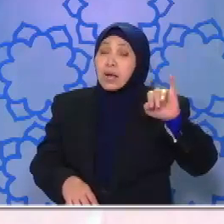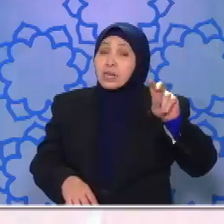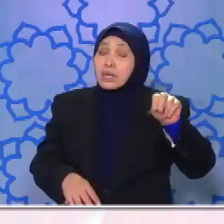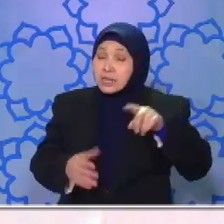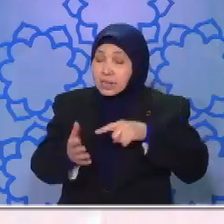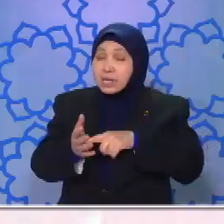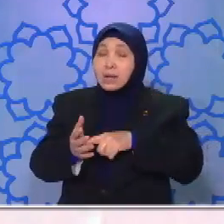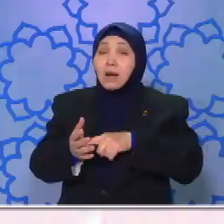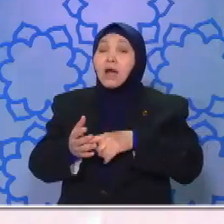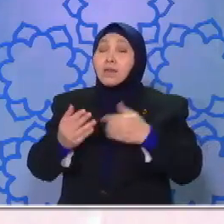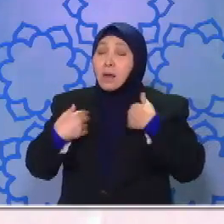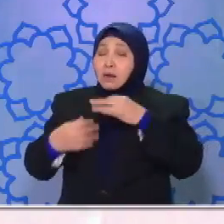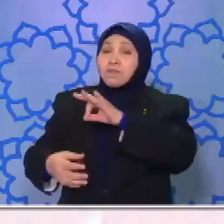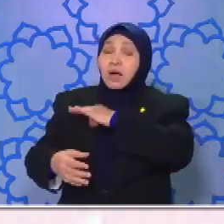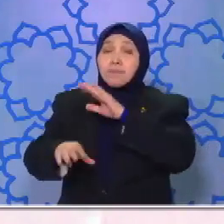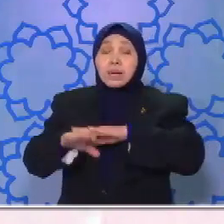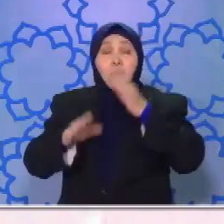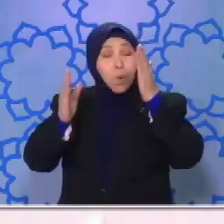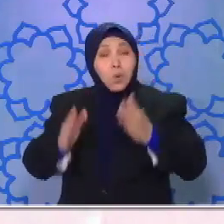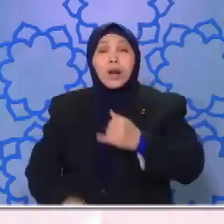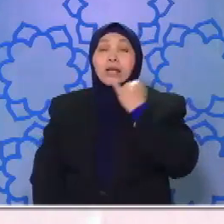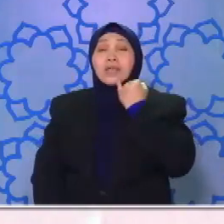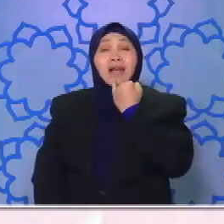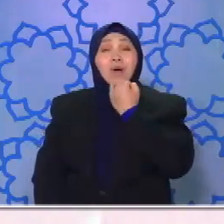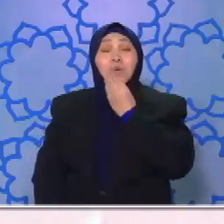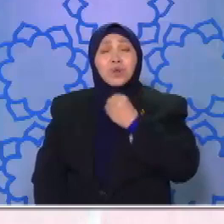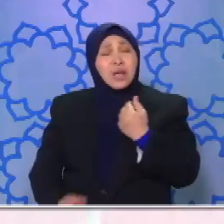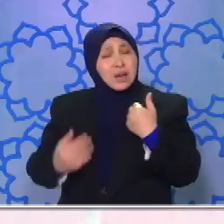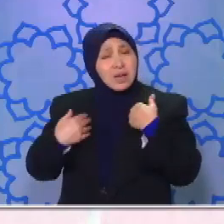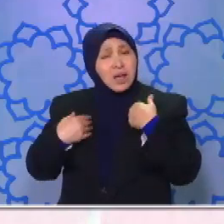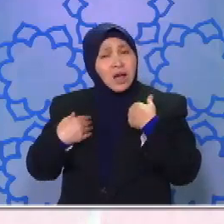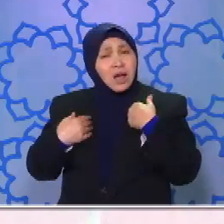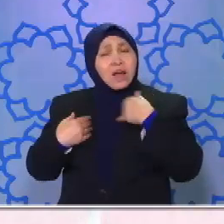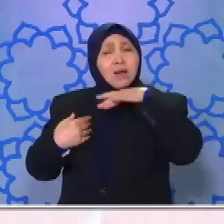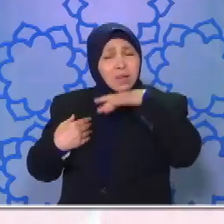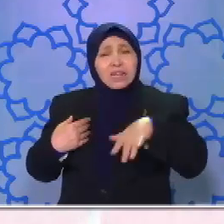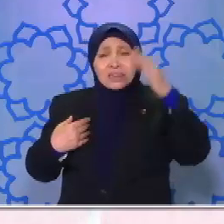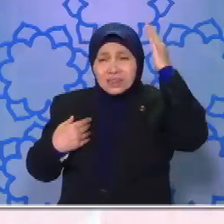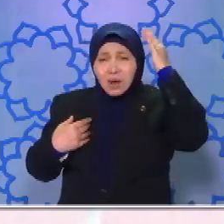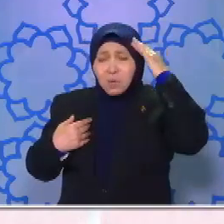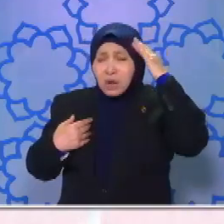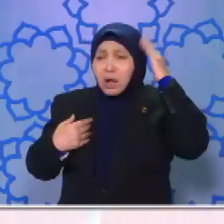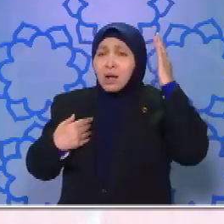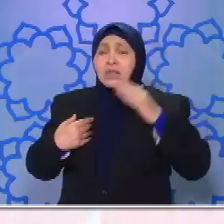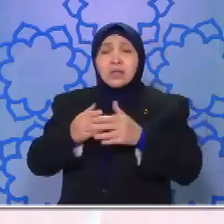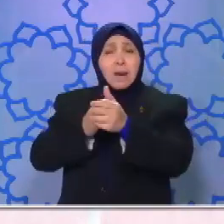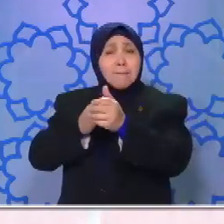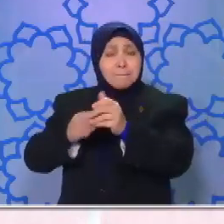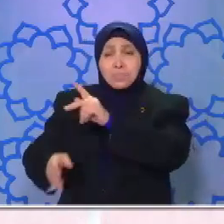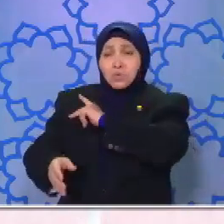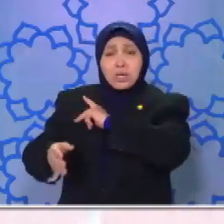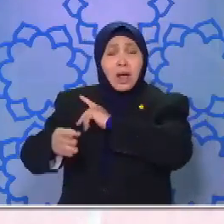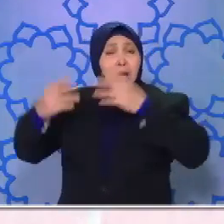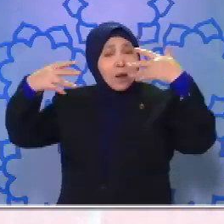memberi manfaat kepada orang Yahudi, dan mereka ingin tahu adakah Nabi tahu tentang pemimpin yang hebat ini. InsyaAllah kita mulakan